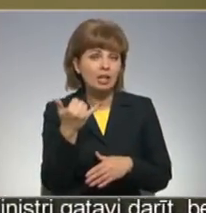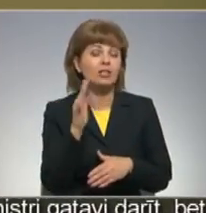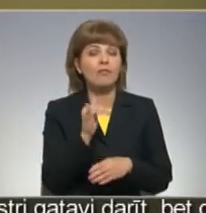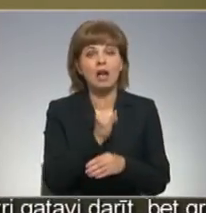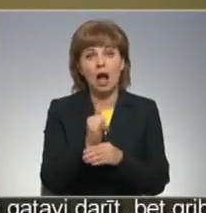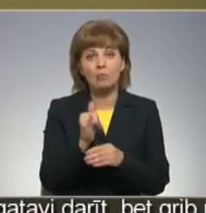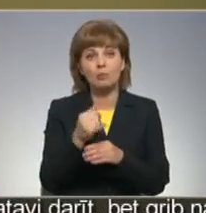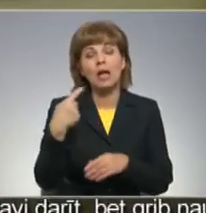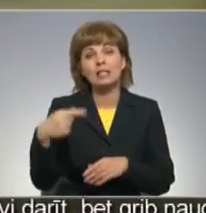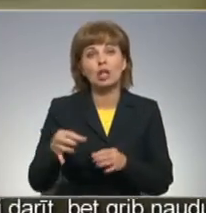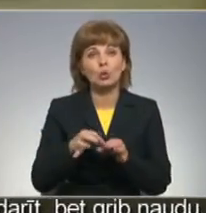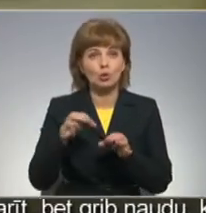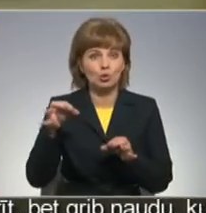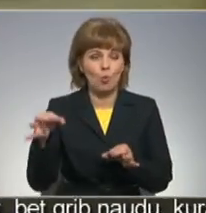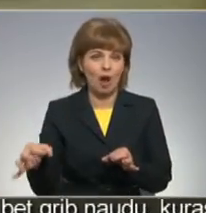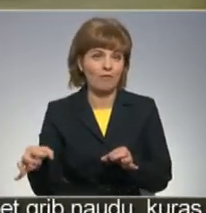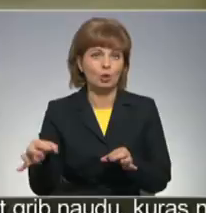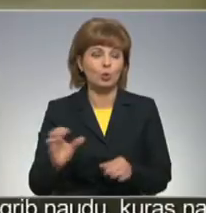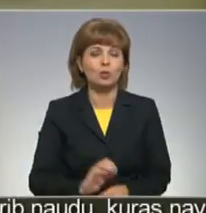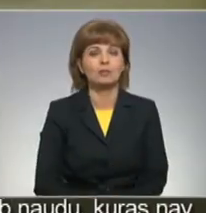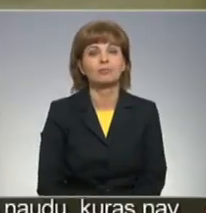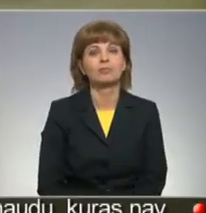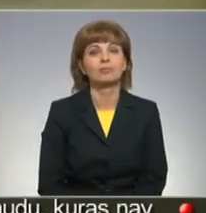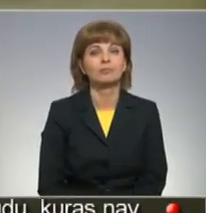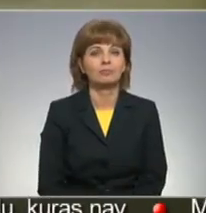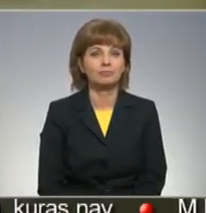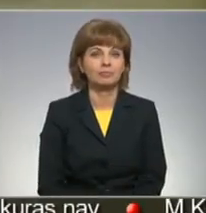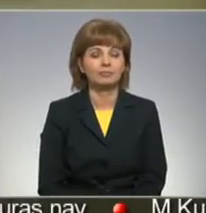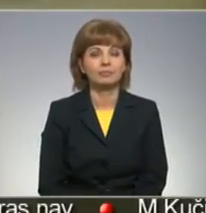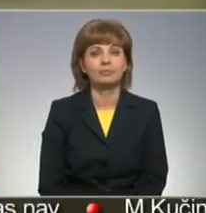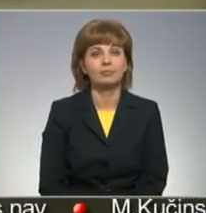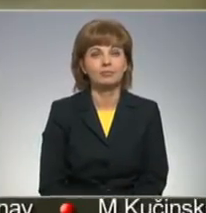apceļot arī citus novadus. Sandra Leitāne, Andris Pāns, TV Spektrs.